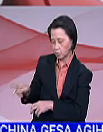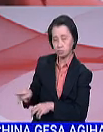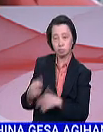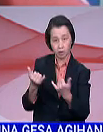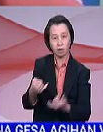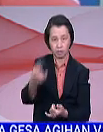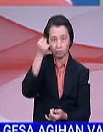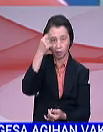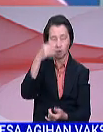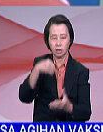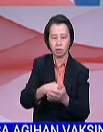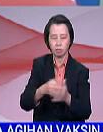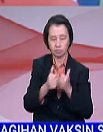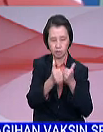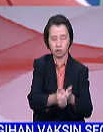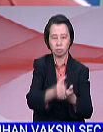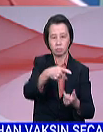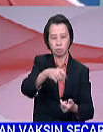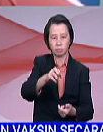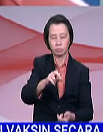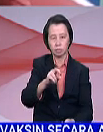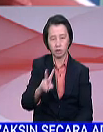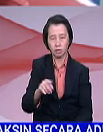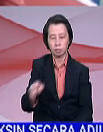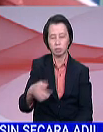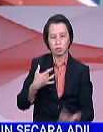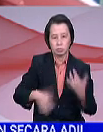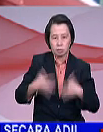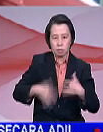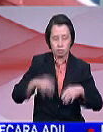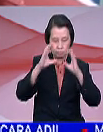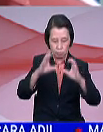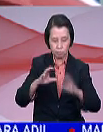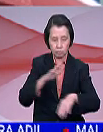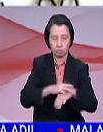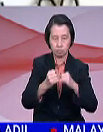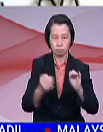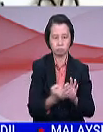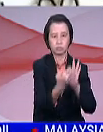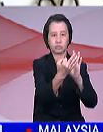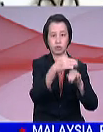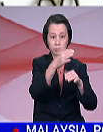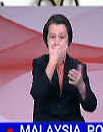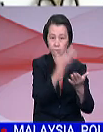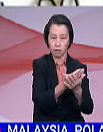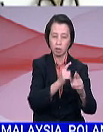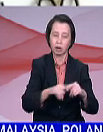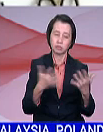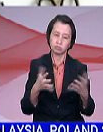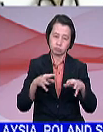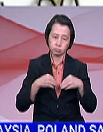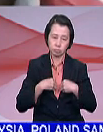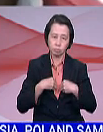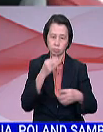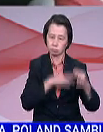ini selain telah mengikuti PDPR. Beliau tidak menafikan kaedah pembelajaran secara bersemuka lebih baik namun akur